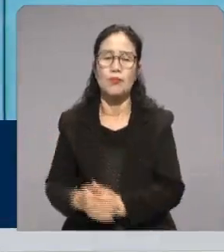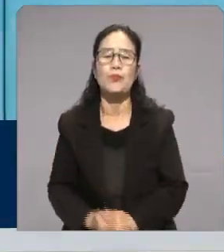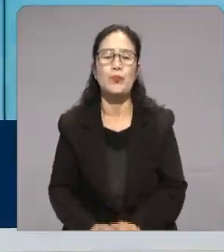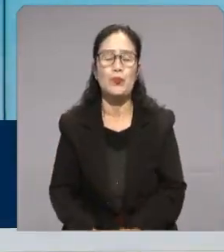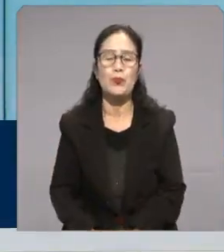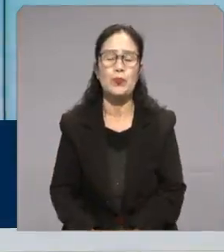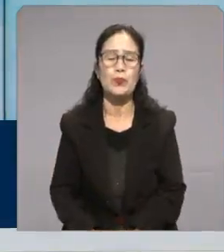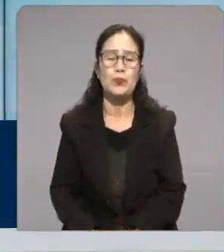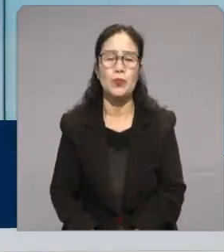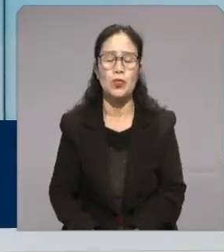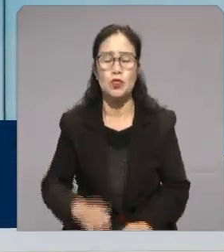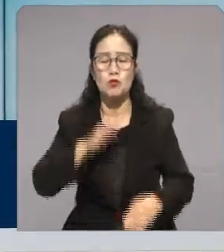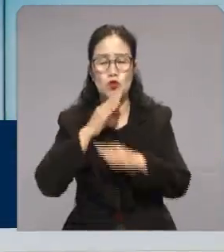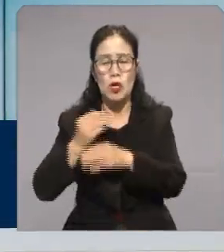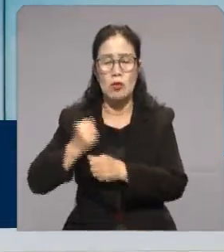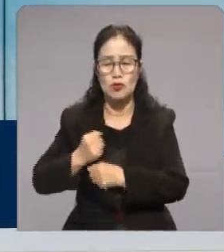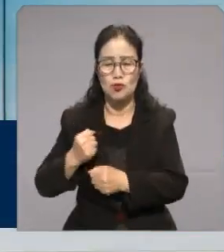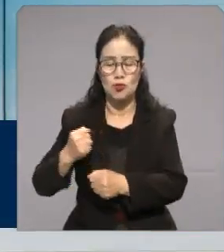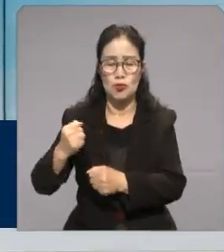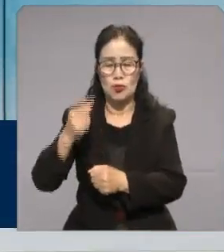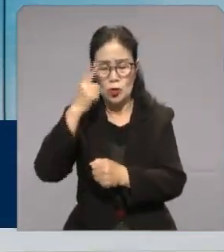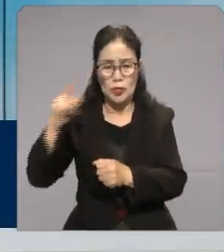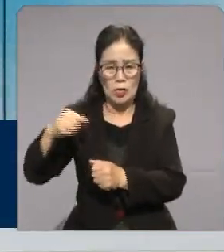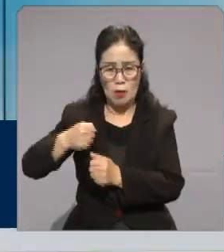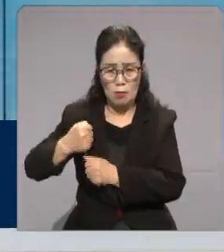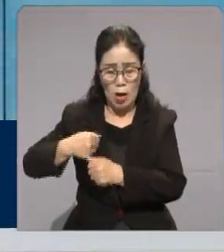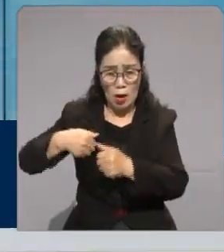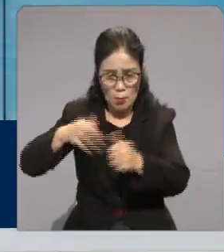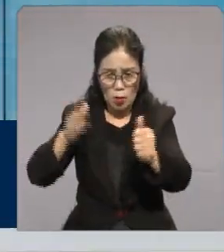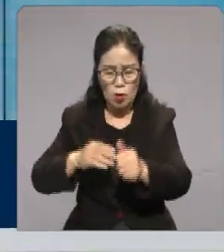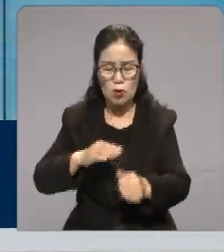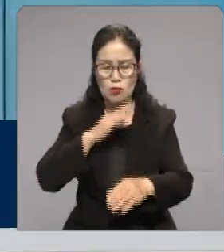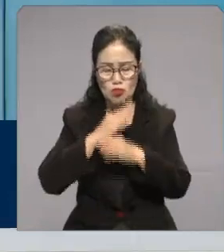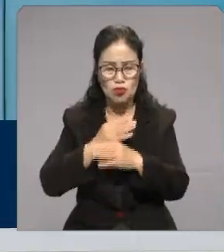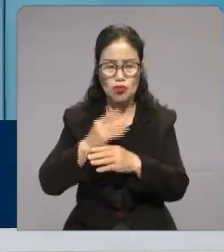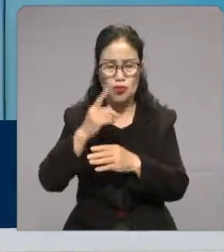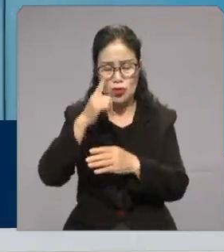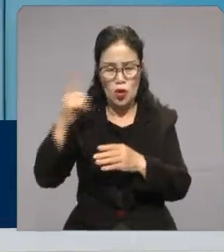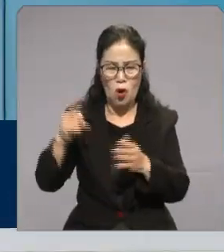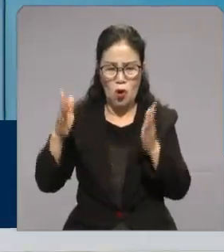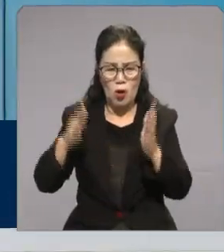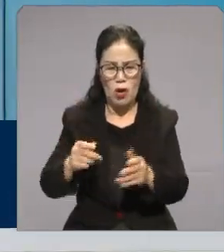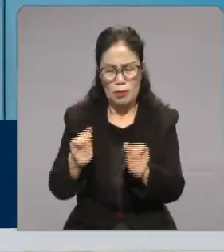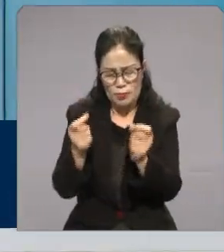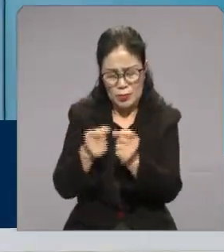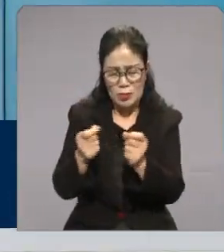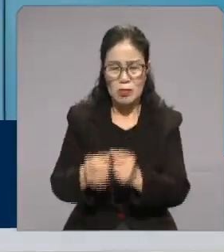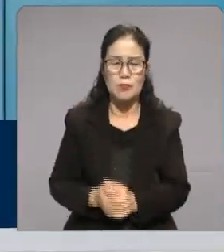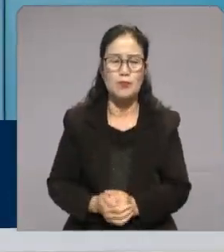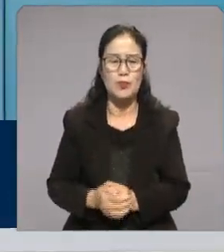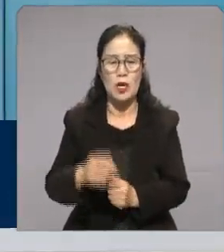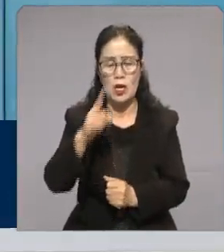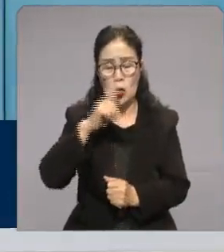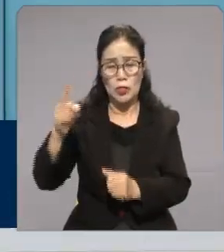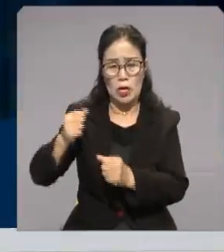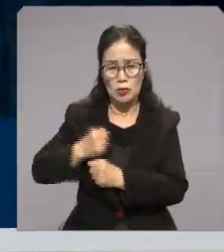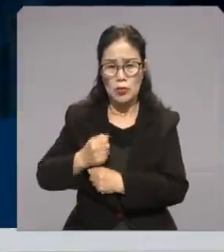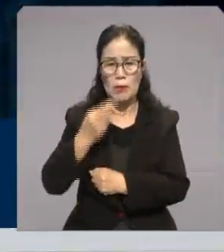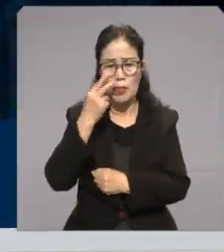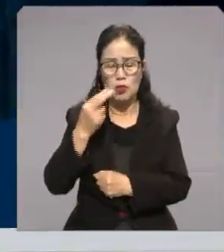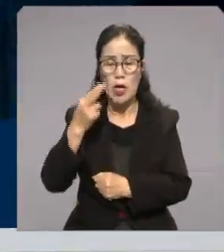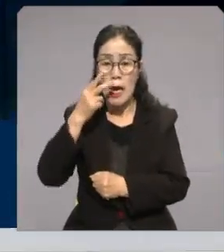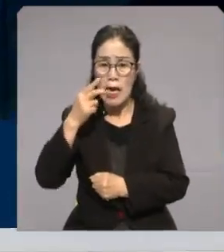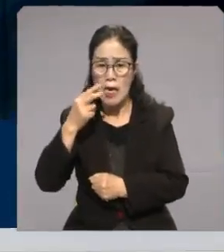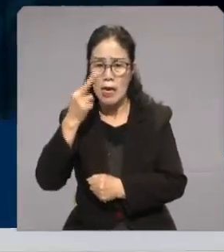다음 소식입니다. 이 북한군의 러시아 파병으로 북러간 밀착이 가속화하고 있는데요. 러시아군이 최근 미국과 일본 간